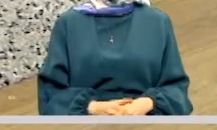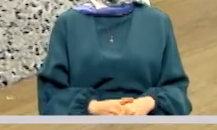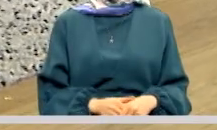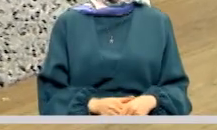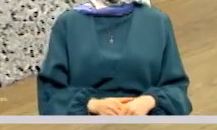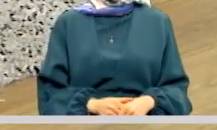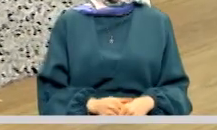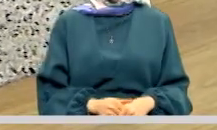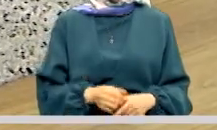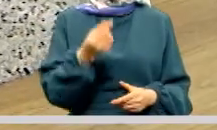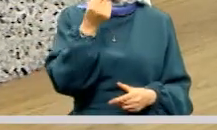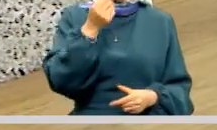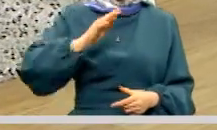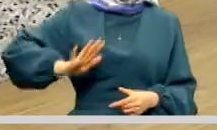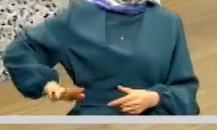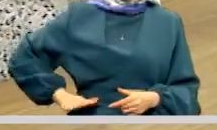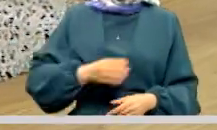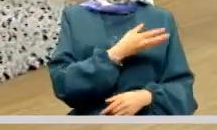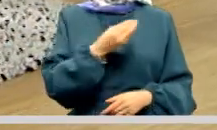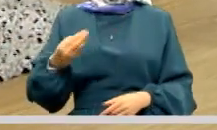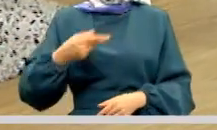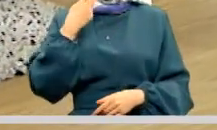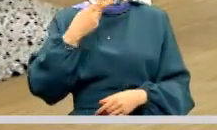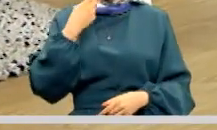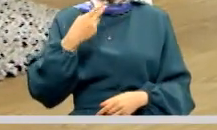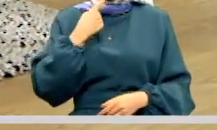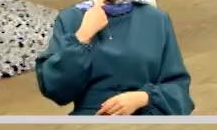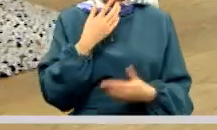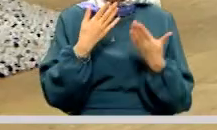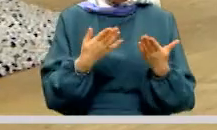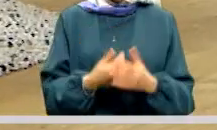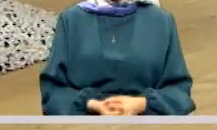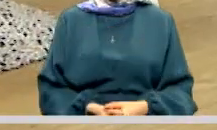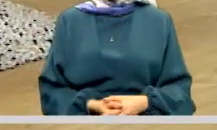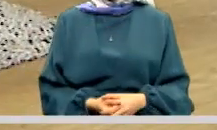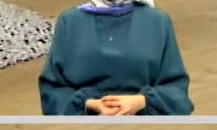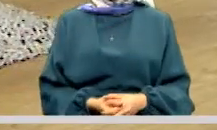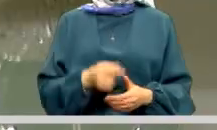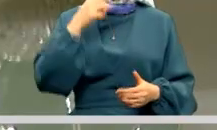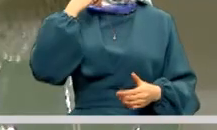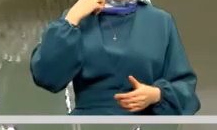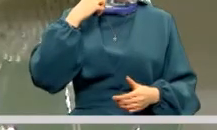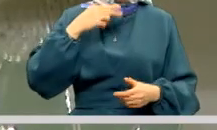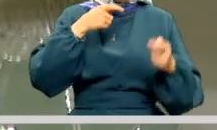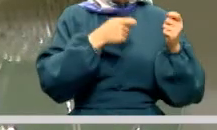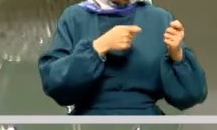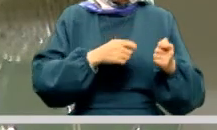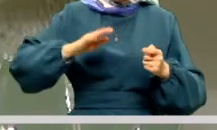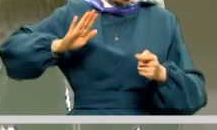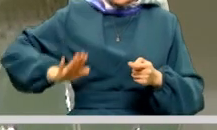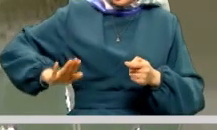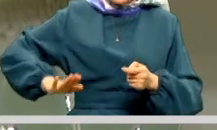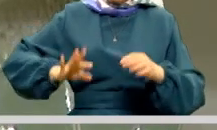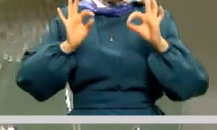da çocuklarımıza konuşsak Siz birkaç kez cümlelerinizin arasında geçirdiniz Aslında bu ahlaki eğitim çok Küçük yaşlarda başlıyor o Küçük yaşlarda